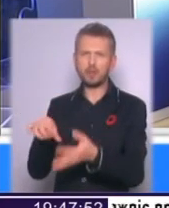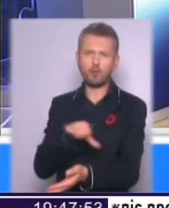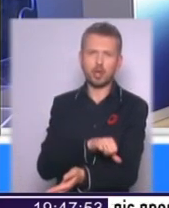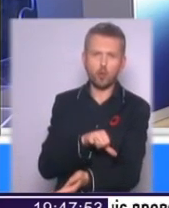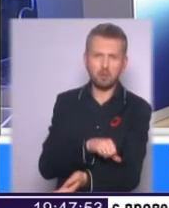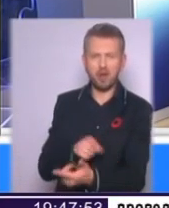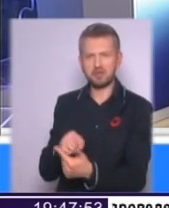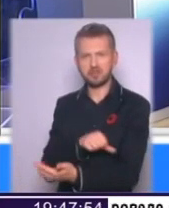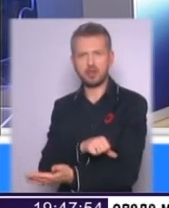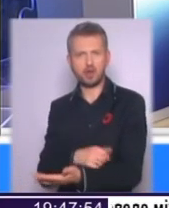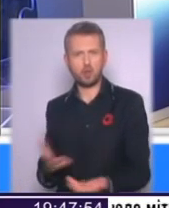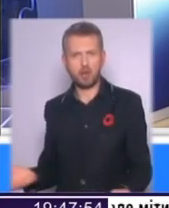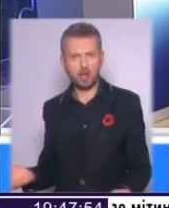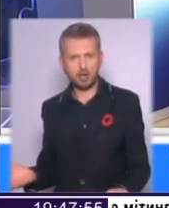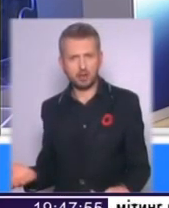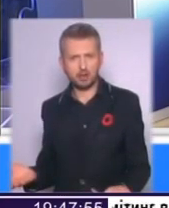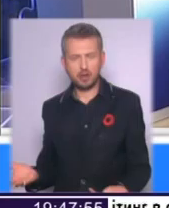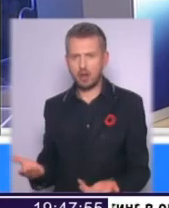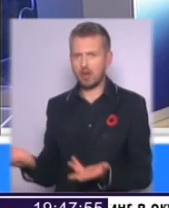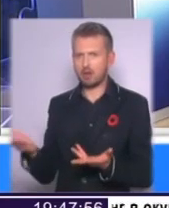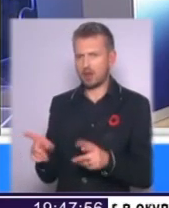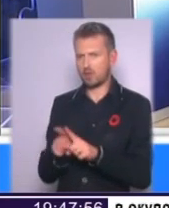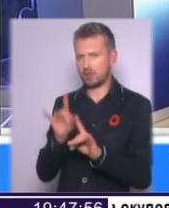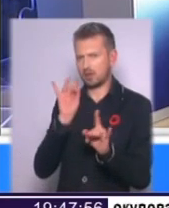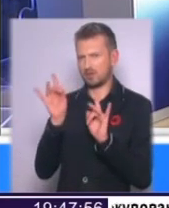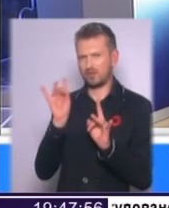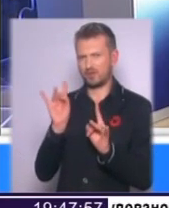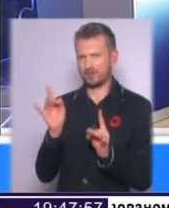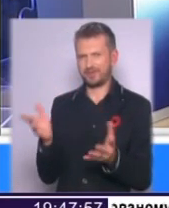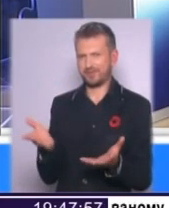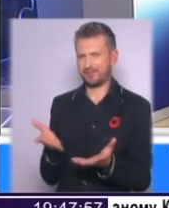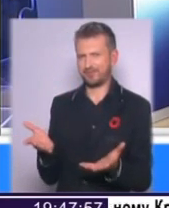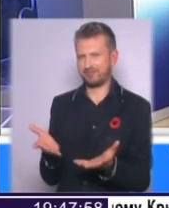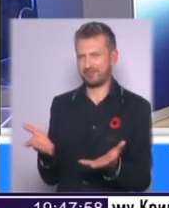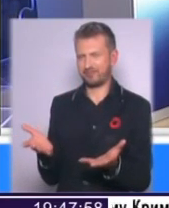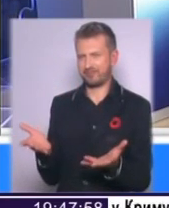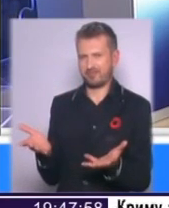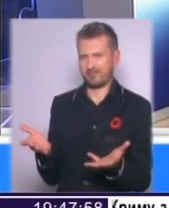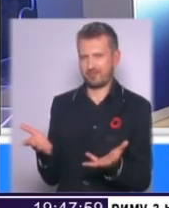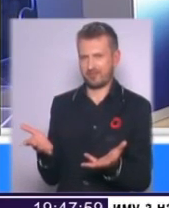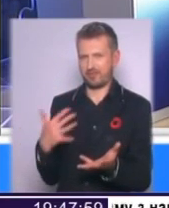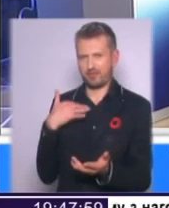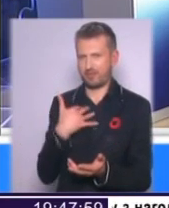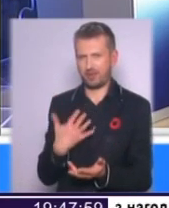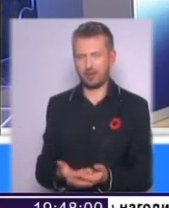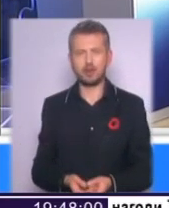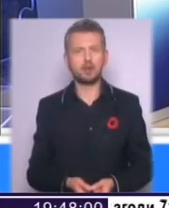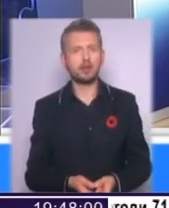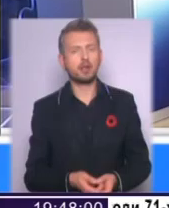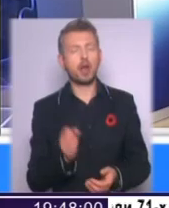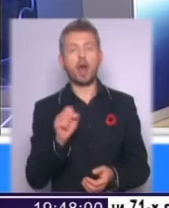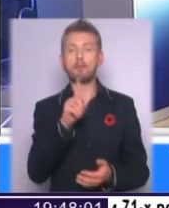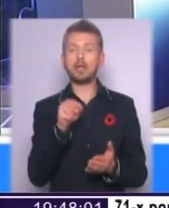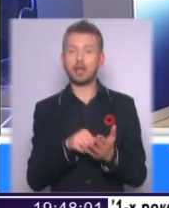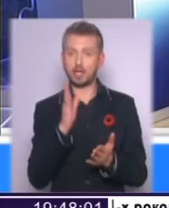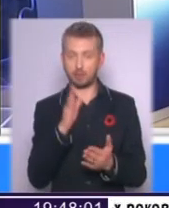чи не наркоманів. Ви знаєте, якось так трошки аж звучить. Ну, не знаю навіть, що вам сказати. Прошу, продовжуйте, будь ласка. А питання